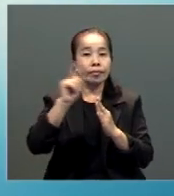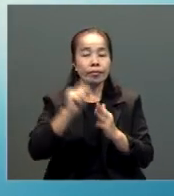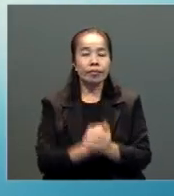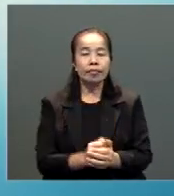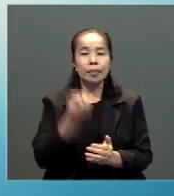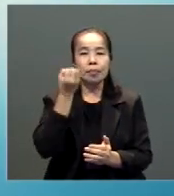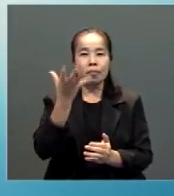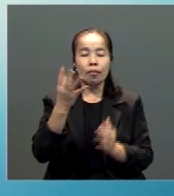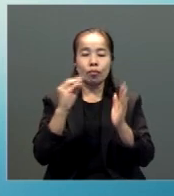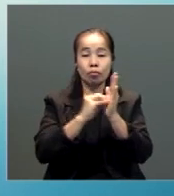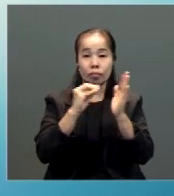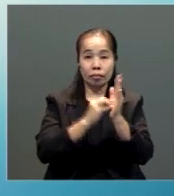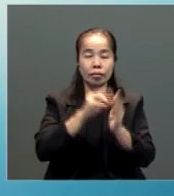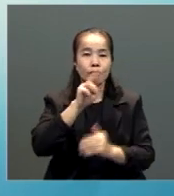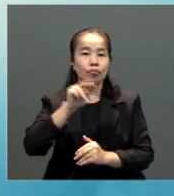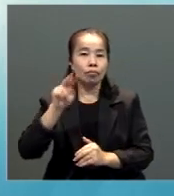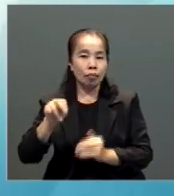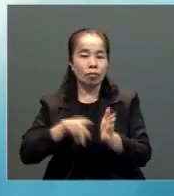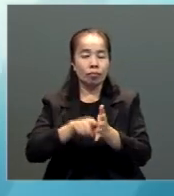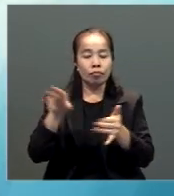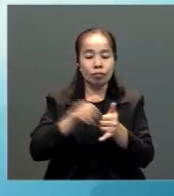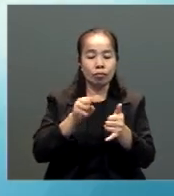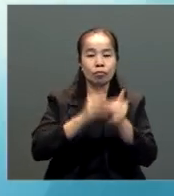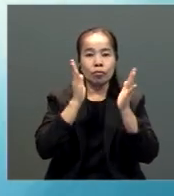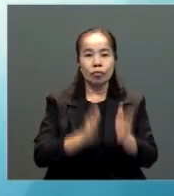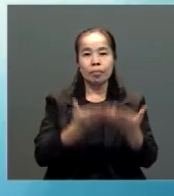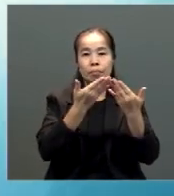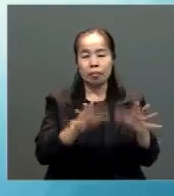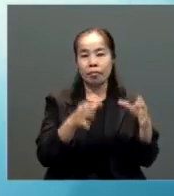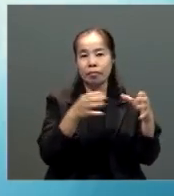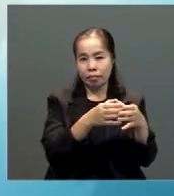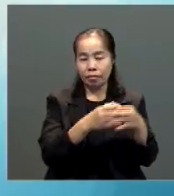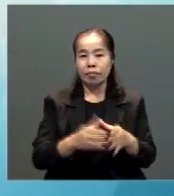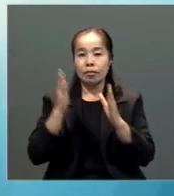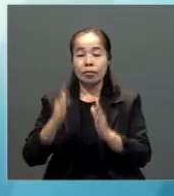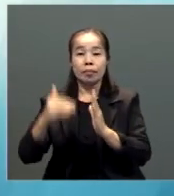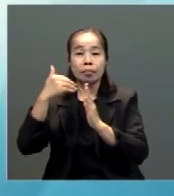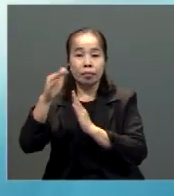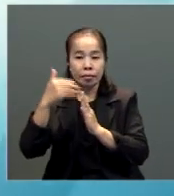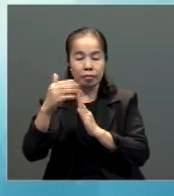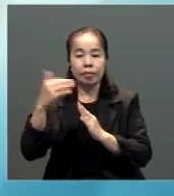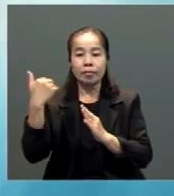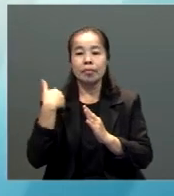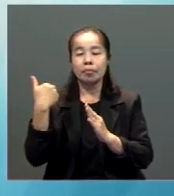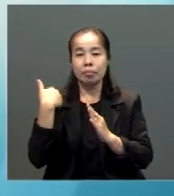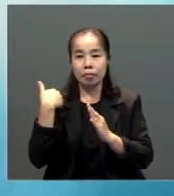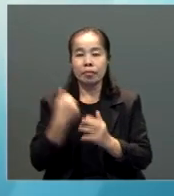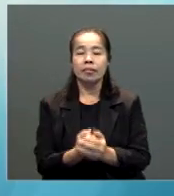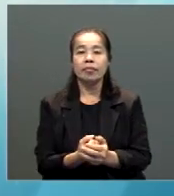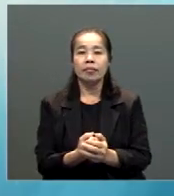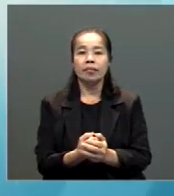ก็ลองลงมานะครับแล้วก็เป็นเรื่องที่ที่เราจะต้องเพ่งเป้าไปที่นะครับจังหวัดที่มีการสะสมสูงสุดก็คือกรุงเทพฯนนทบุรี1650นะครับภาคเหนือก็อยู่ที่ 94ภาคกลางจะอยู่ที่จะ